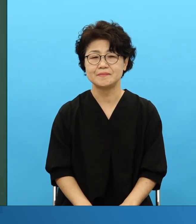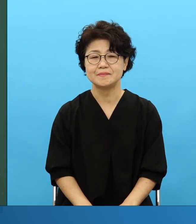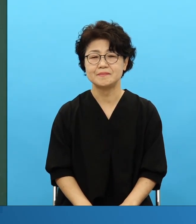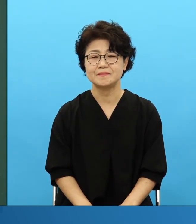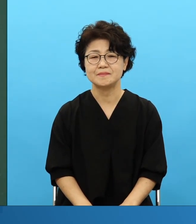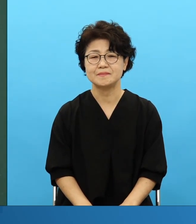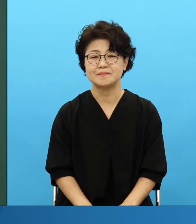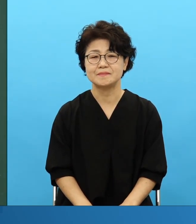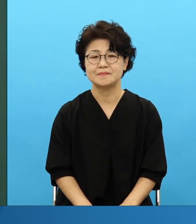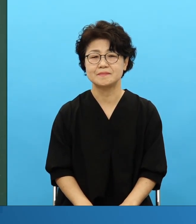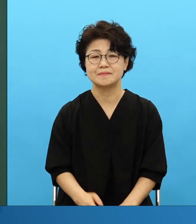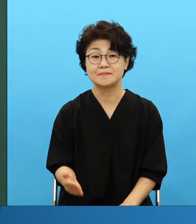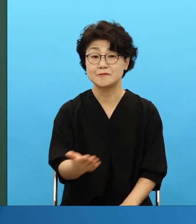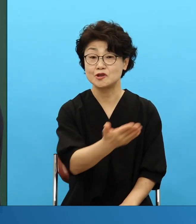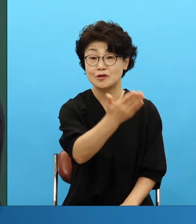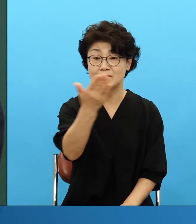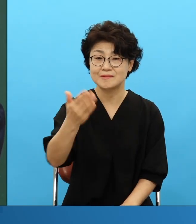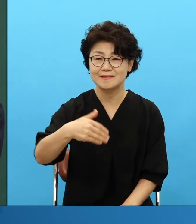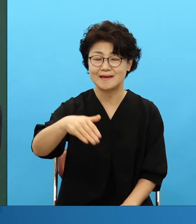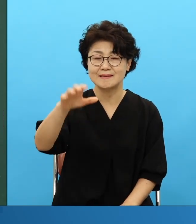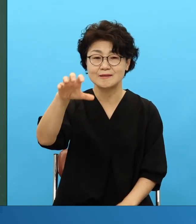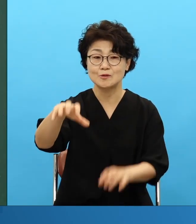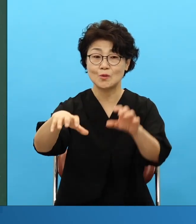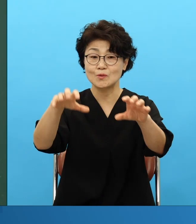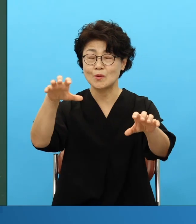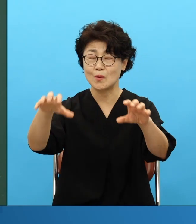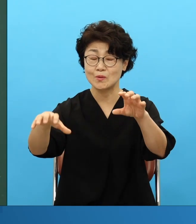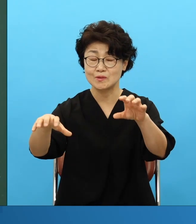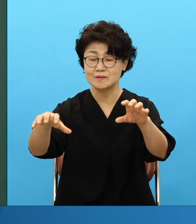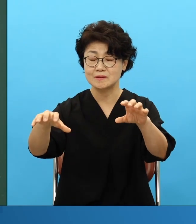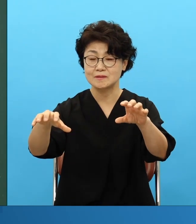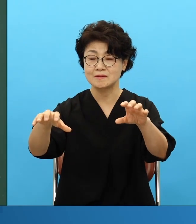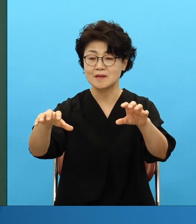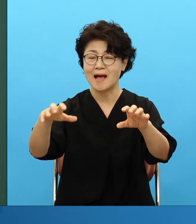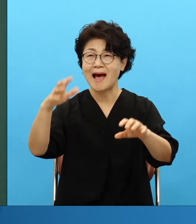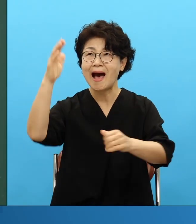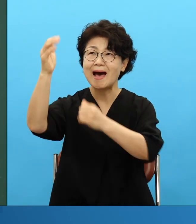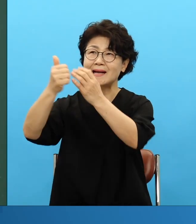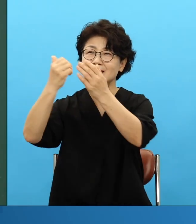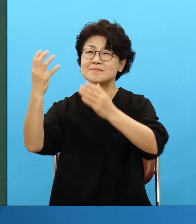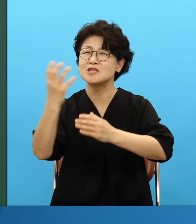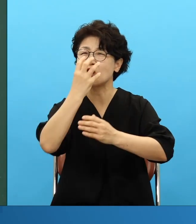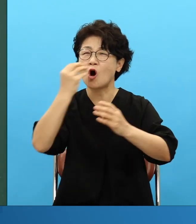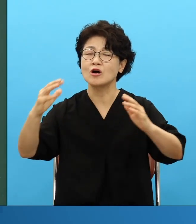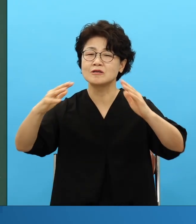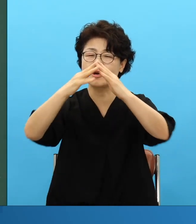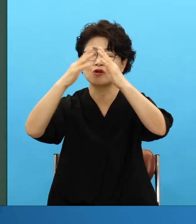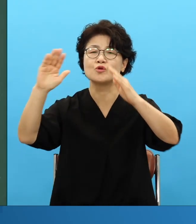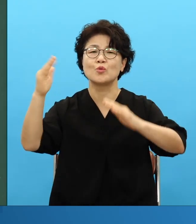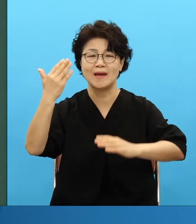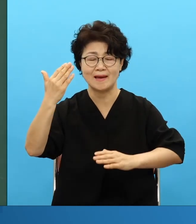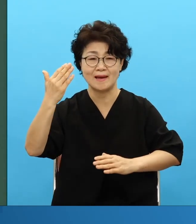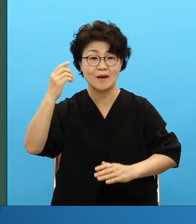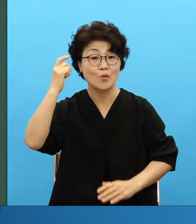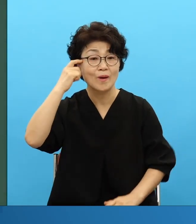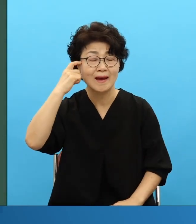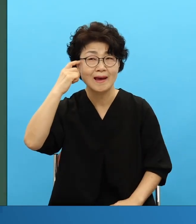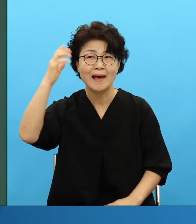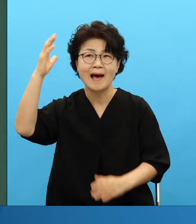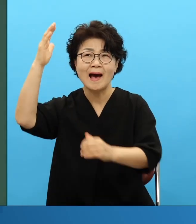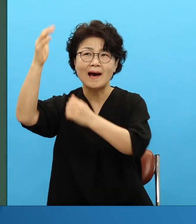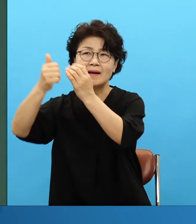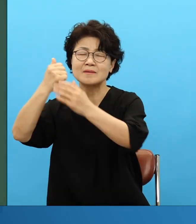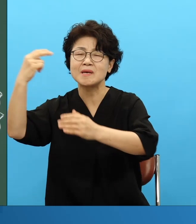하나님의 성전이 돼. 왜냐하면 하나님께서 생기를 불어넣어서 그 현장을 살리기 때문에요. Wherever you go, you become the temple of God because